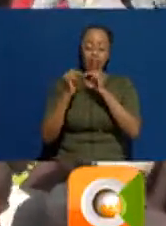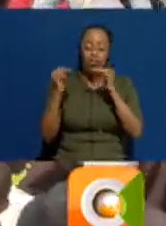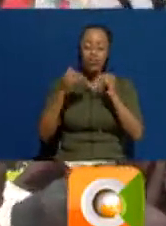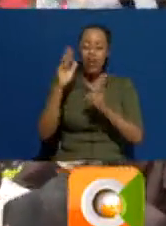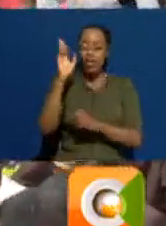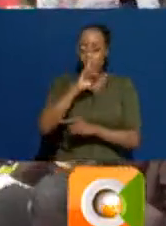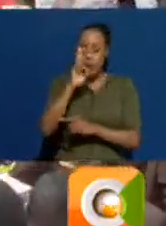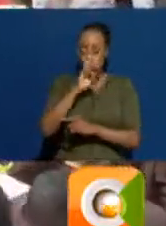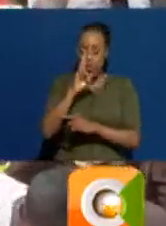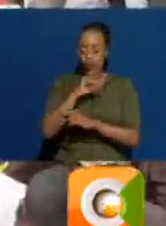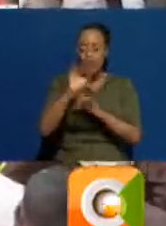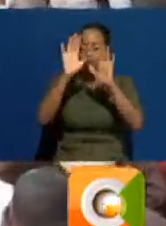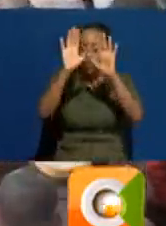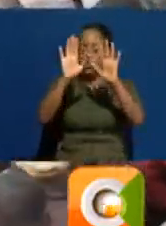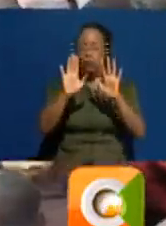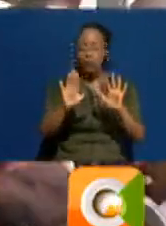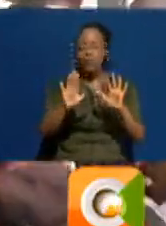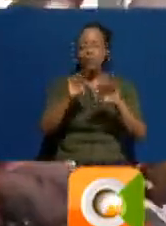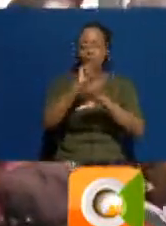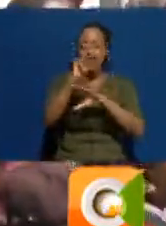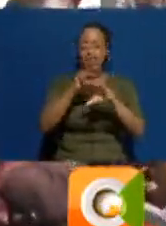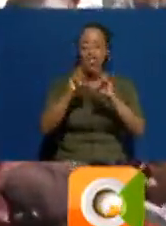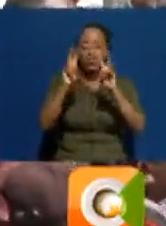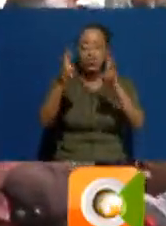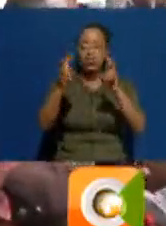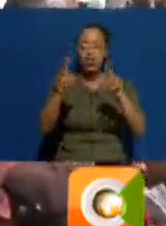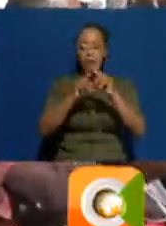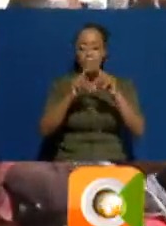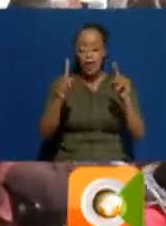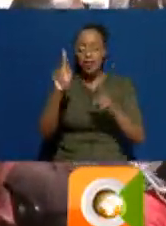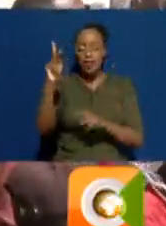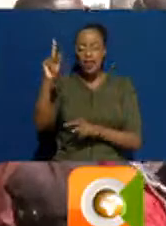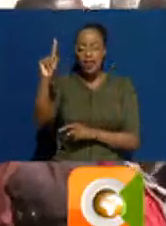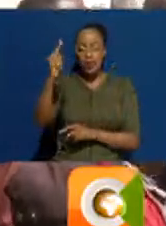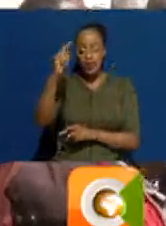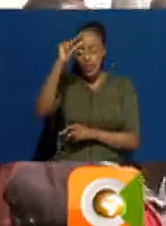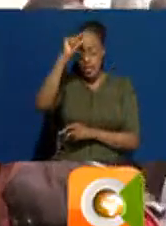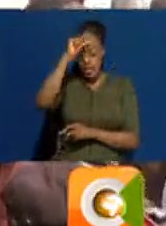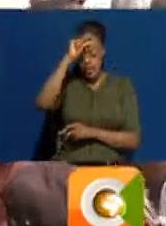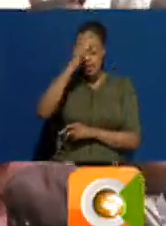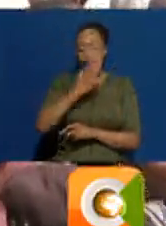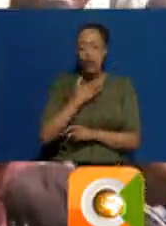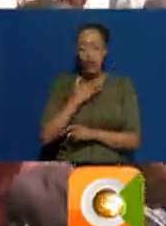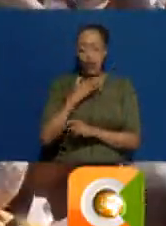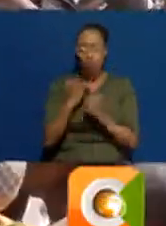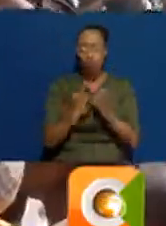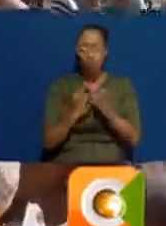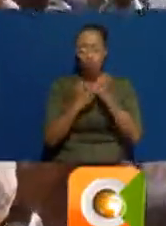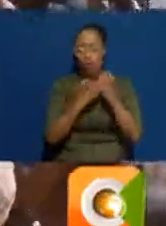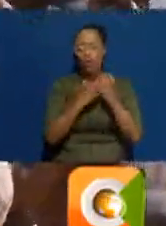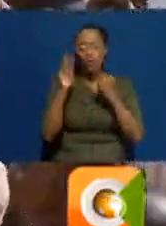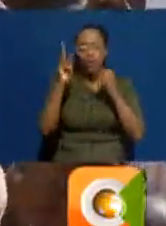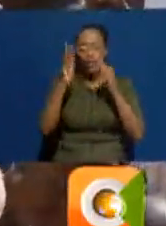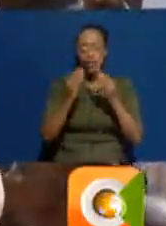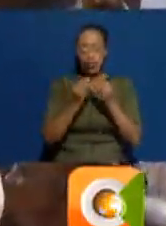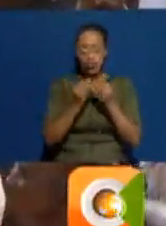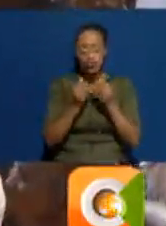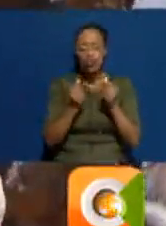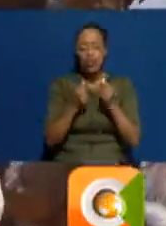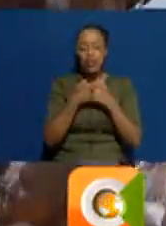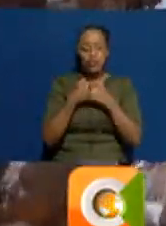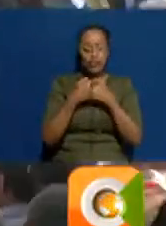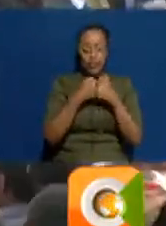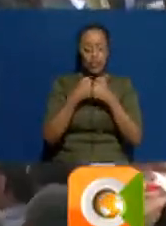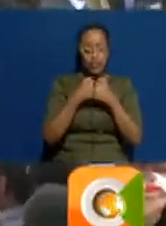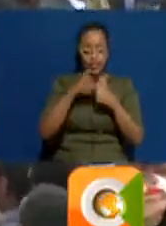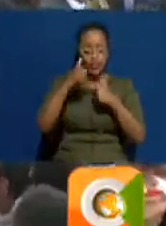katika masuala muhimu ya kitaifa, ilhali serikali ya Kenya Kwanza inataka kuwasaidia wa Kenya kukabiliana na hali ngumu ya